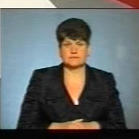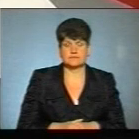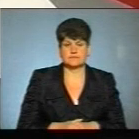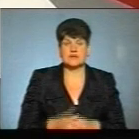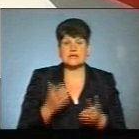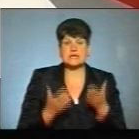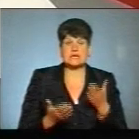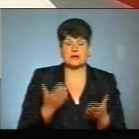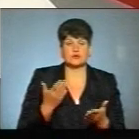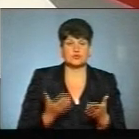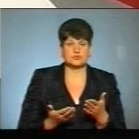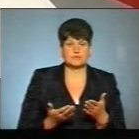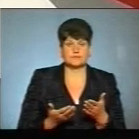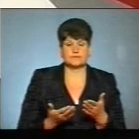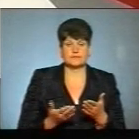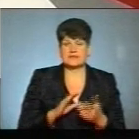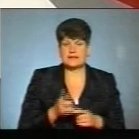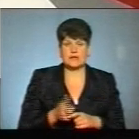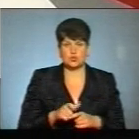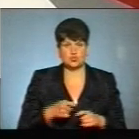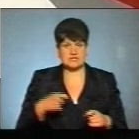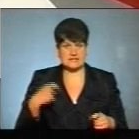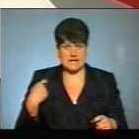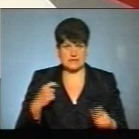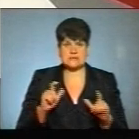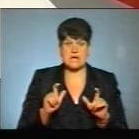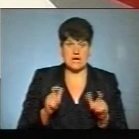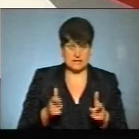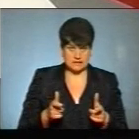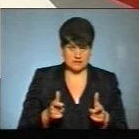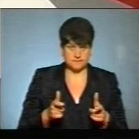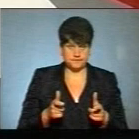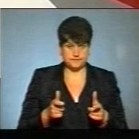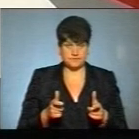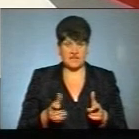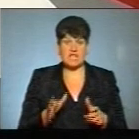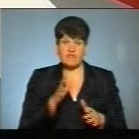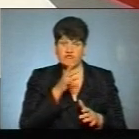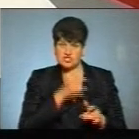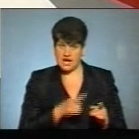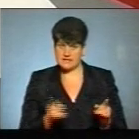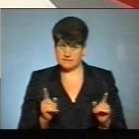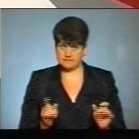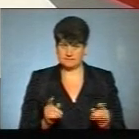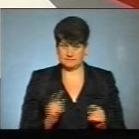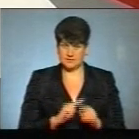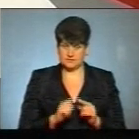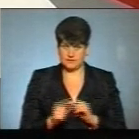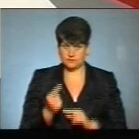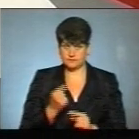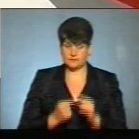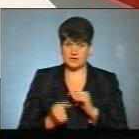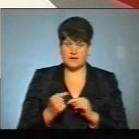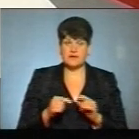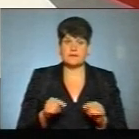Ну, якщо не дуже затягнеться карантин і в часі, і якщо зможуть відновити свою